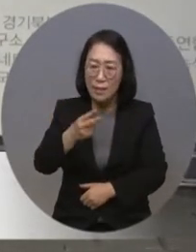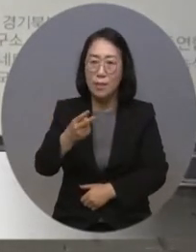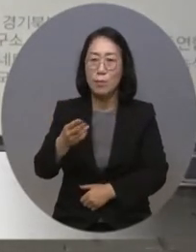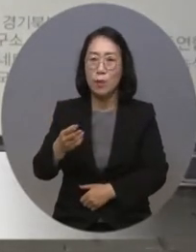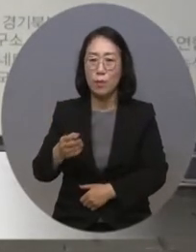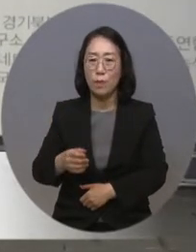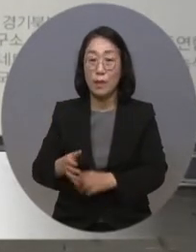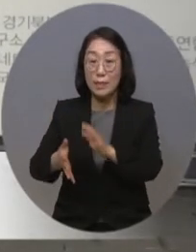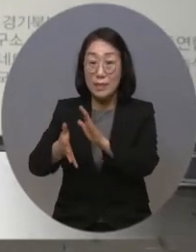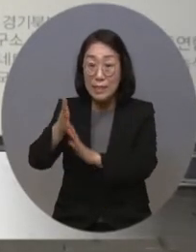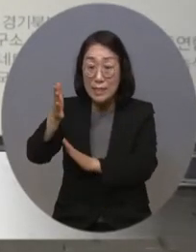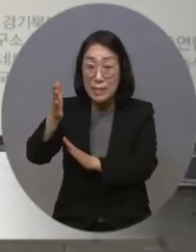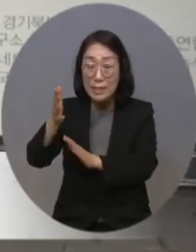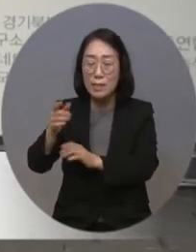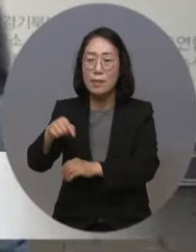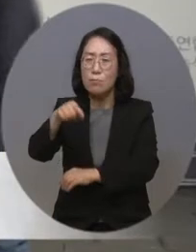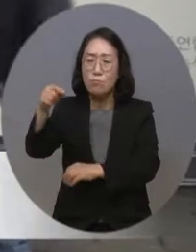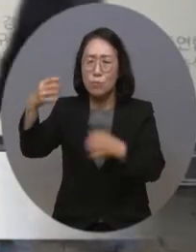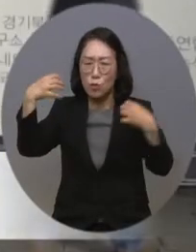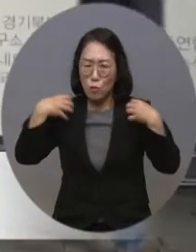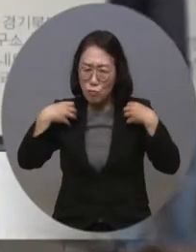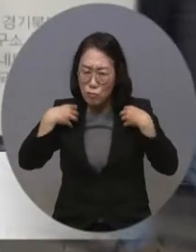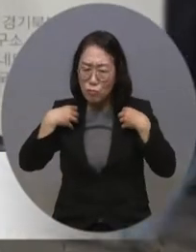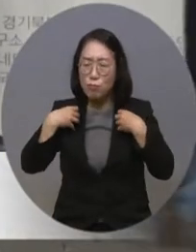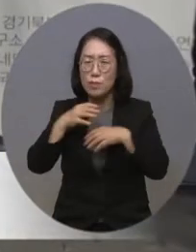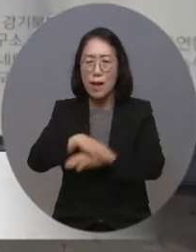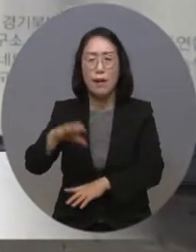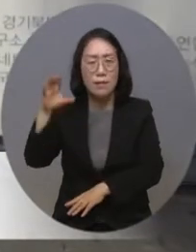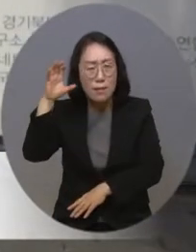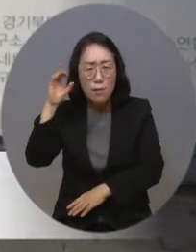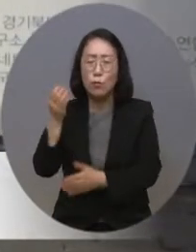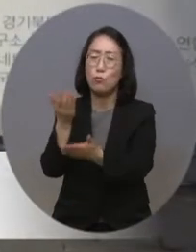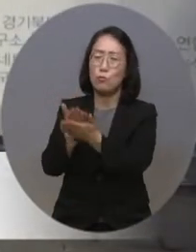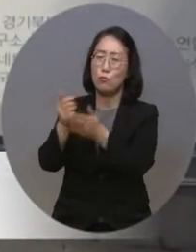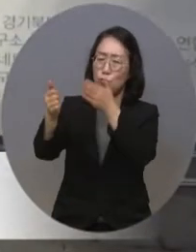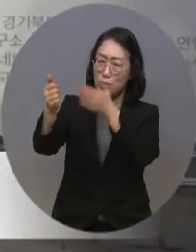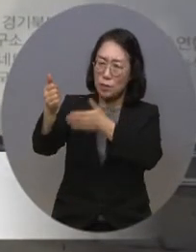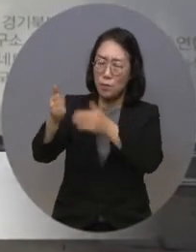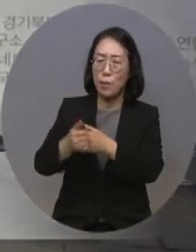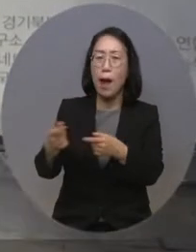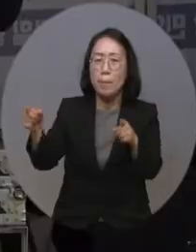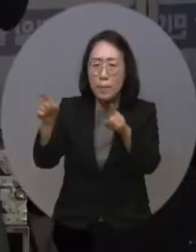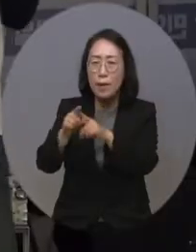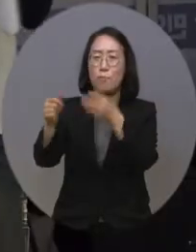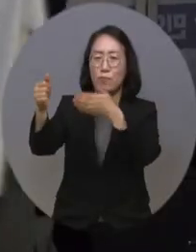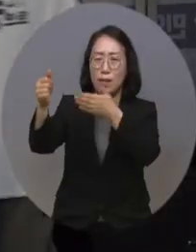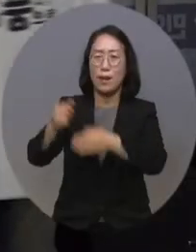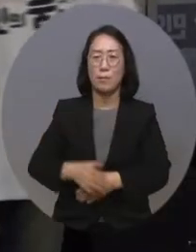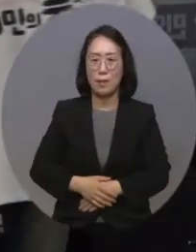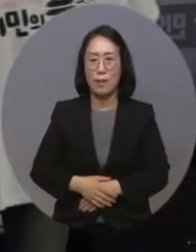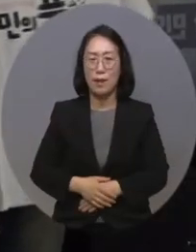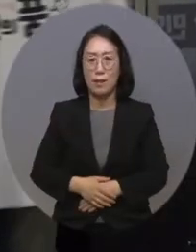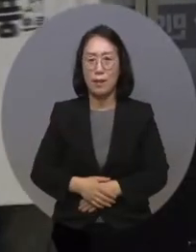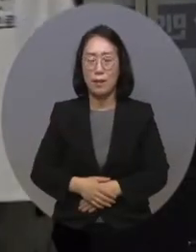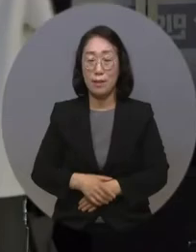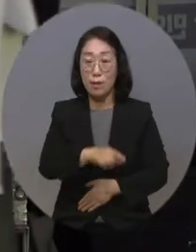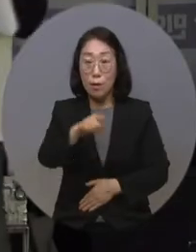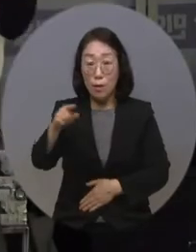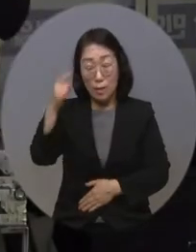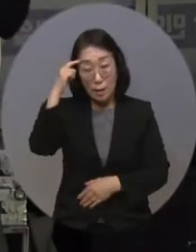의정부 시는 이것을 재고해 주시고 시민의 소리를 들어주시고 함께해 주시면 감사하겠습니다. 시민이